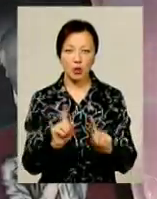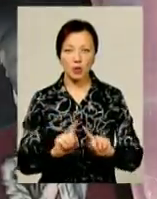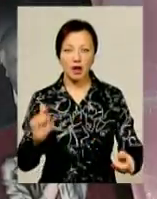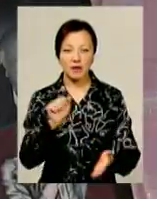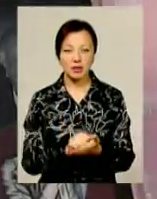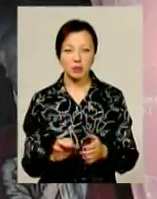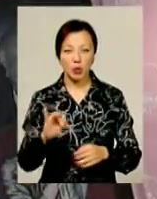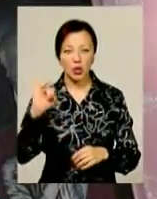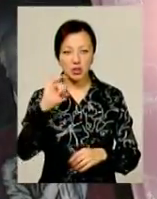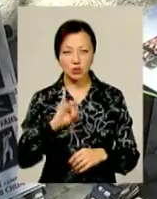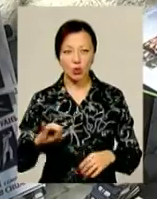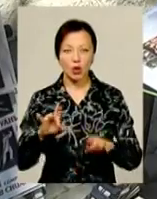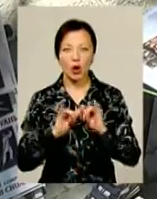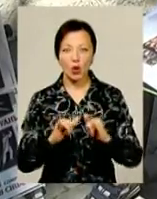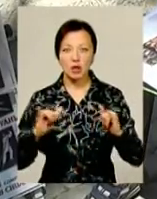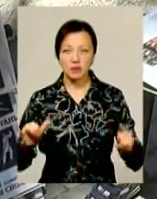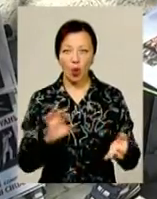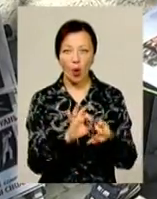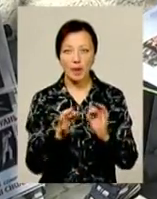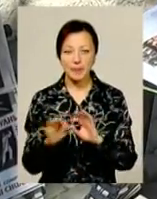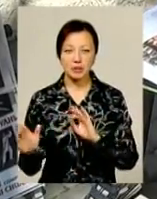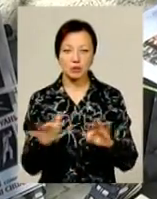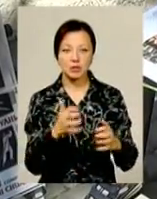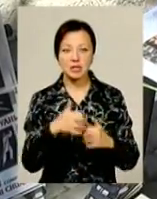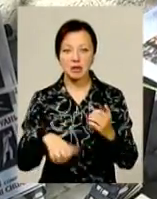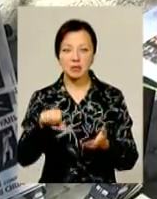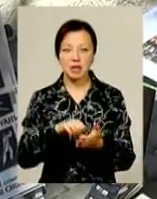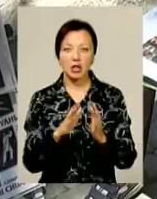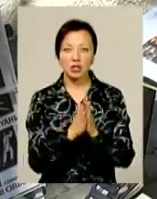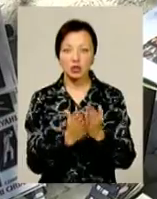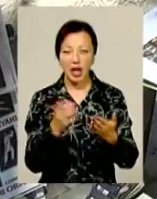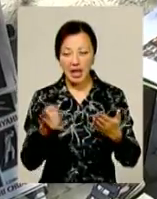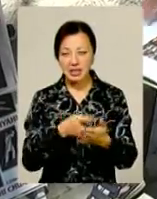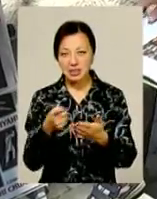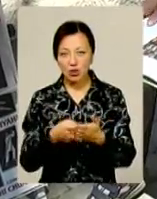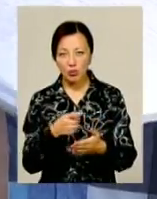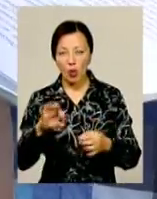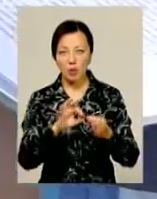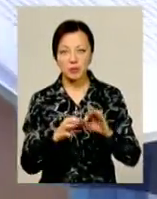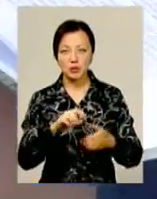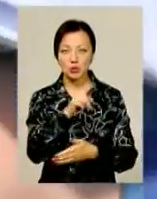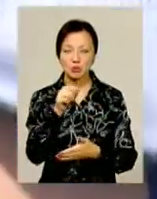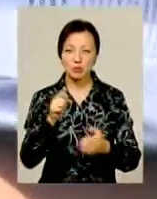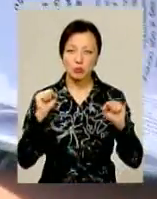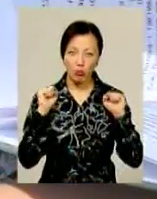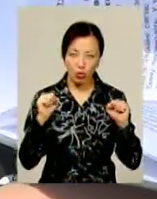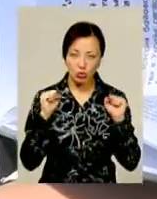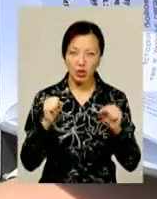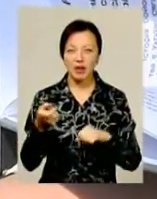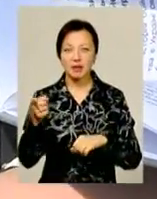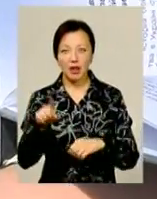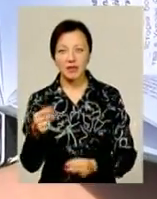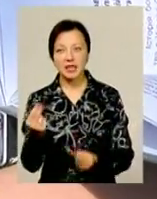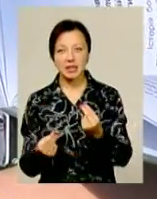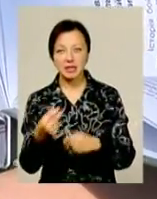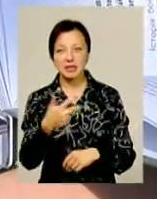видання про історію та розвиток олімпійського руху. Серед представлених книжок – енциклопедія олімпійського спорту в запитаннях і відповідях, і навіть